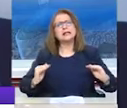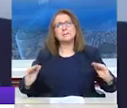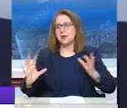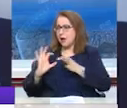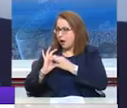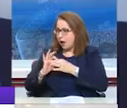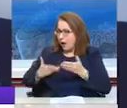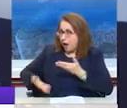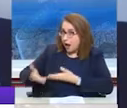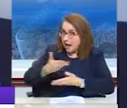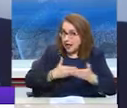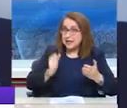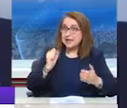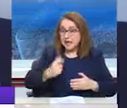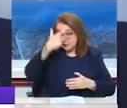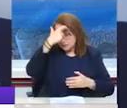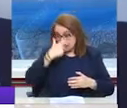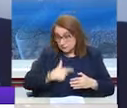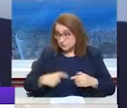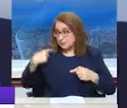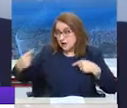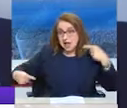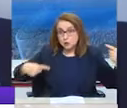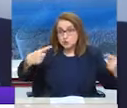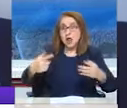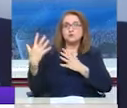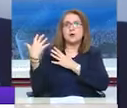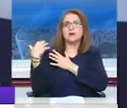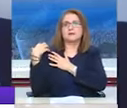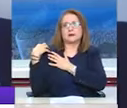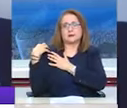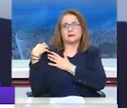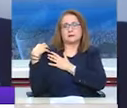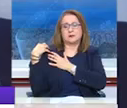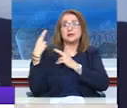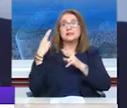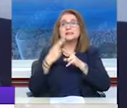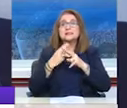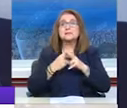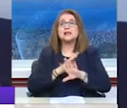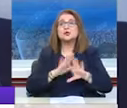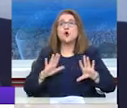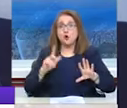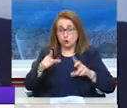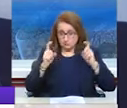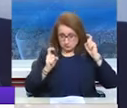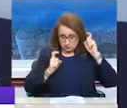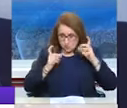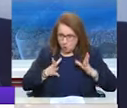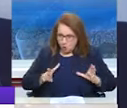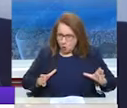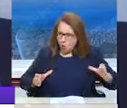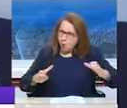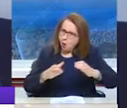αίσθημα ατομικής και συλλογικής ευθύνης, ώστε όλοι μαζί να κλείσουμε τον κύκλο της